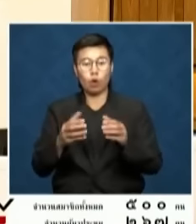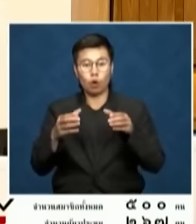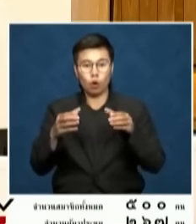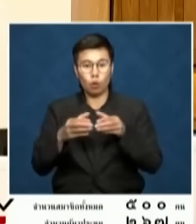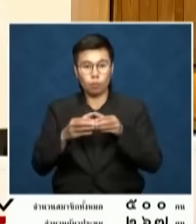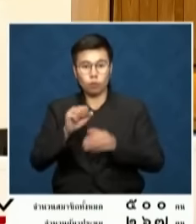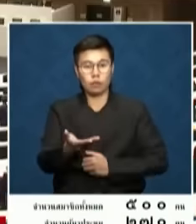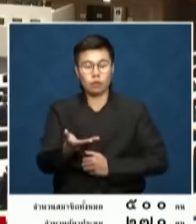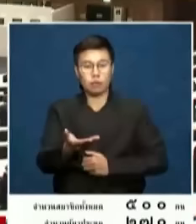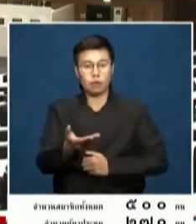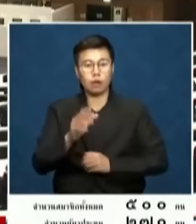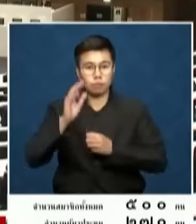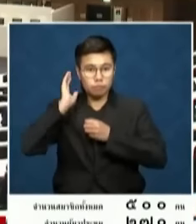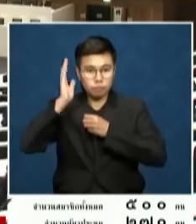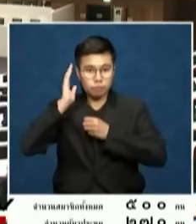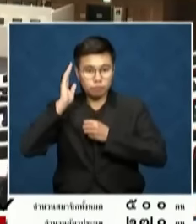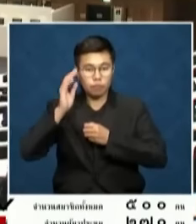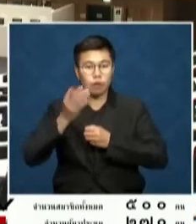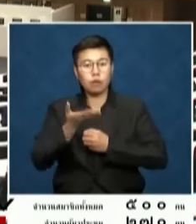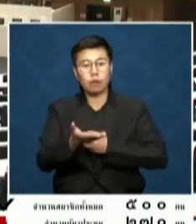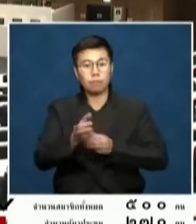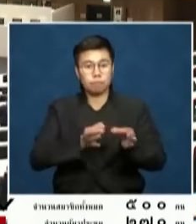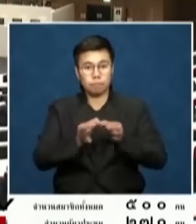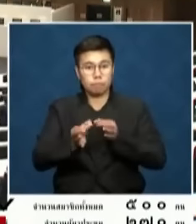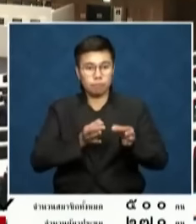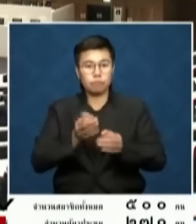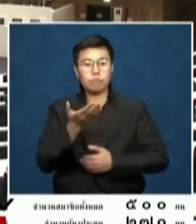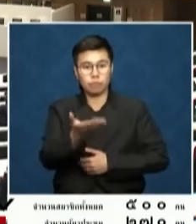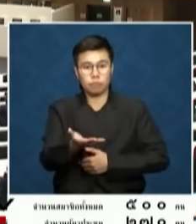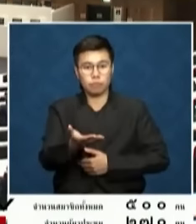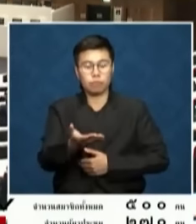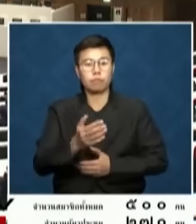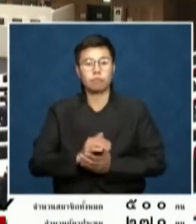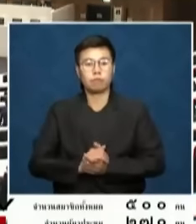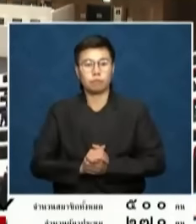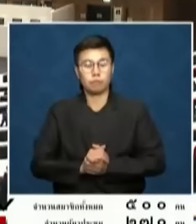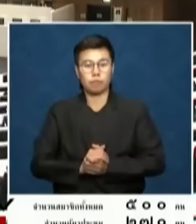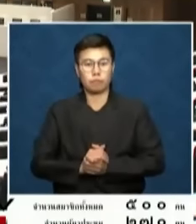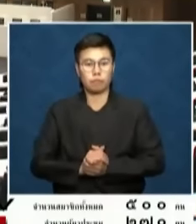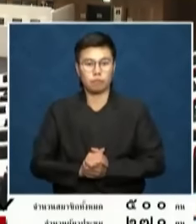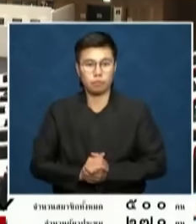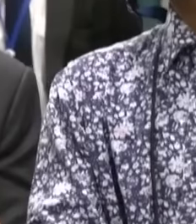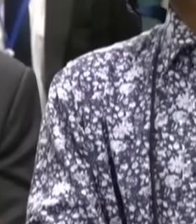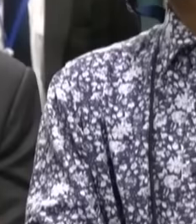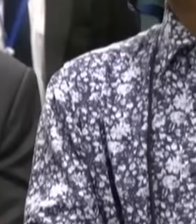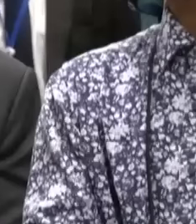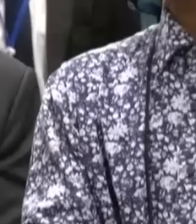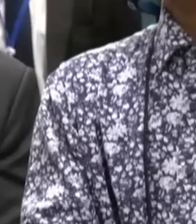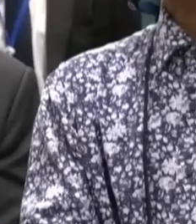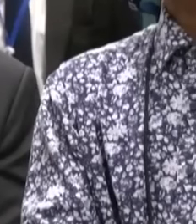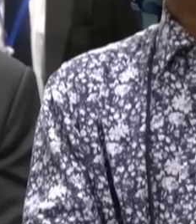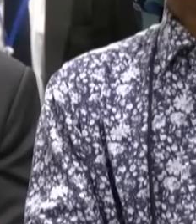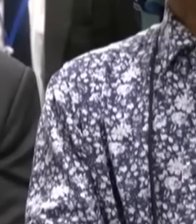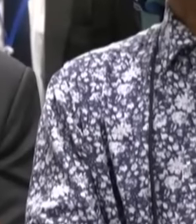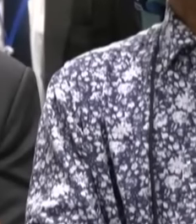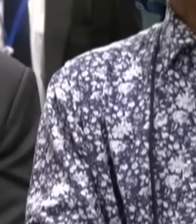ใหญ่ที่ใครๆก็ห้ามพลาดคือคดีอาญาที่ทักษิณฟ้องชวนข้อหาหมิ่นประมาท